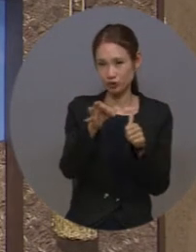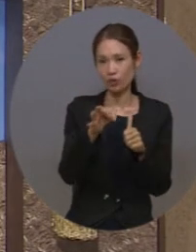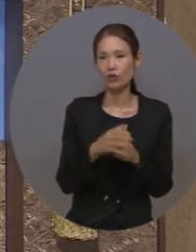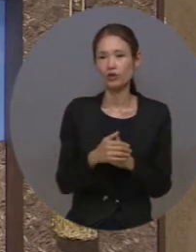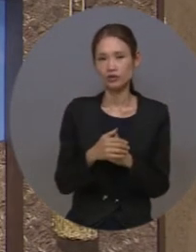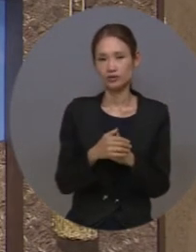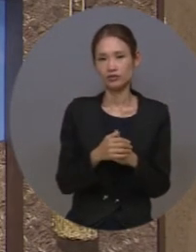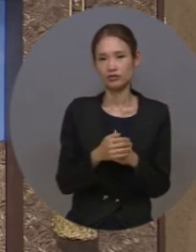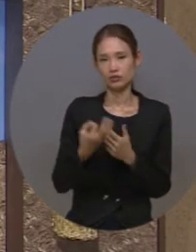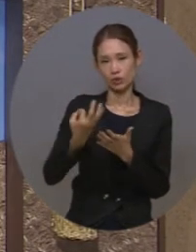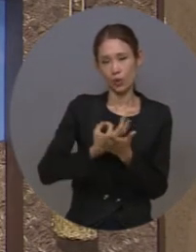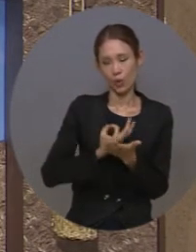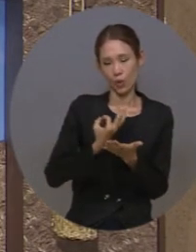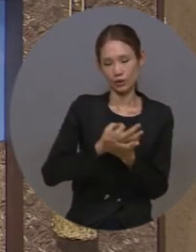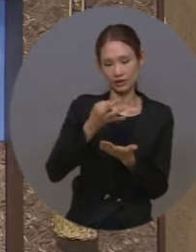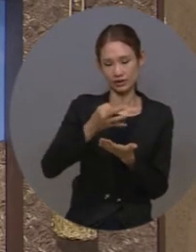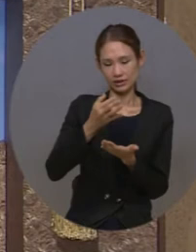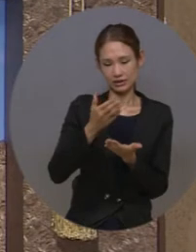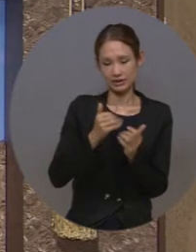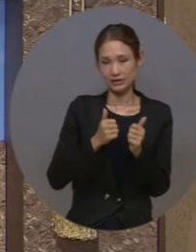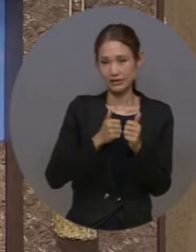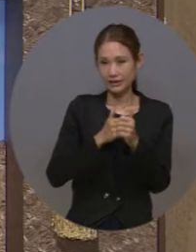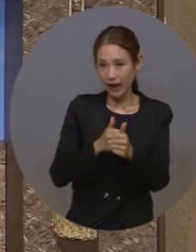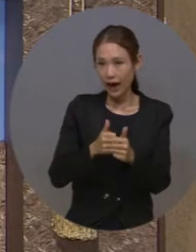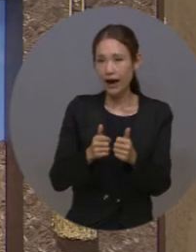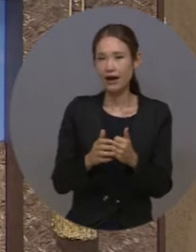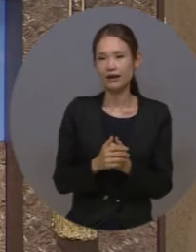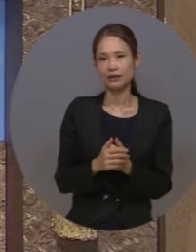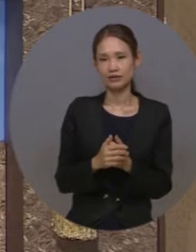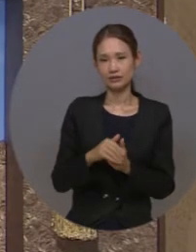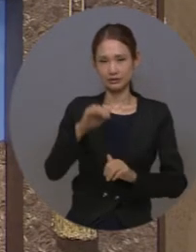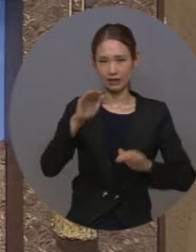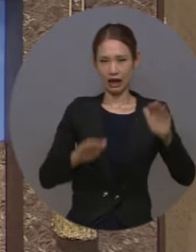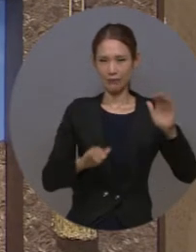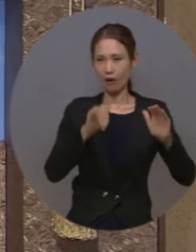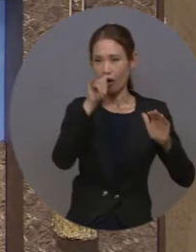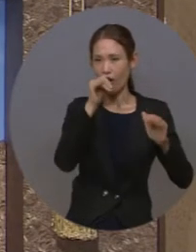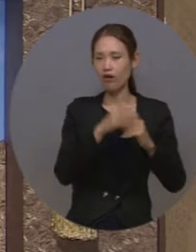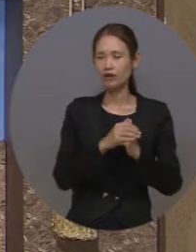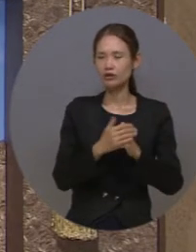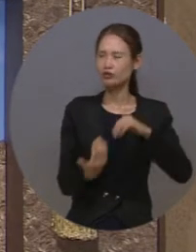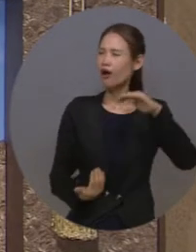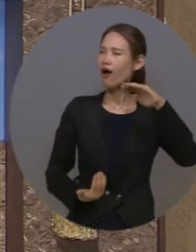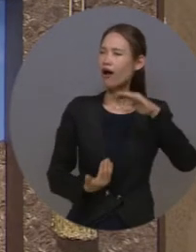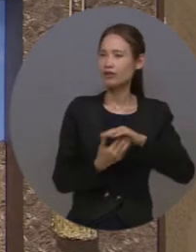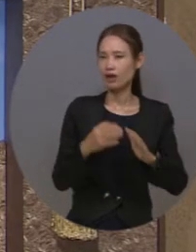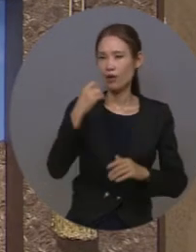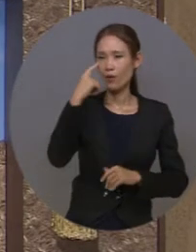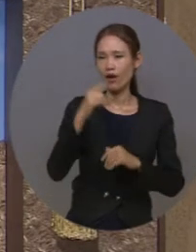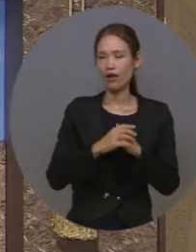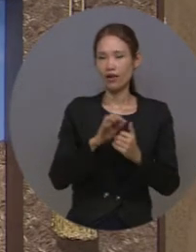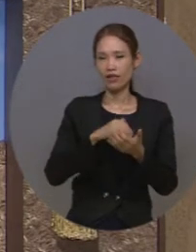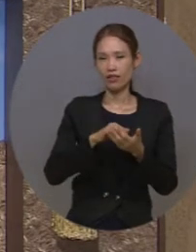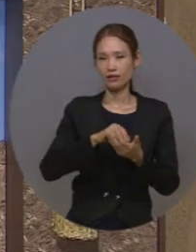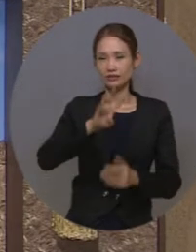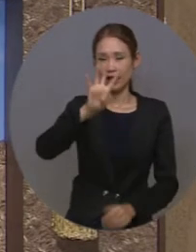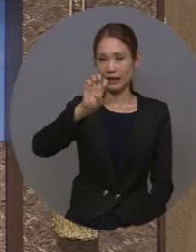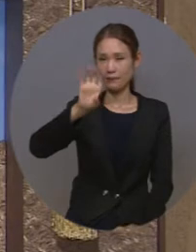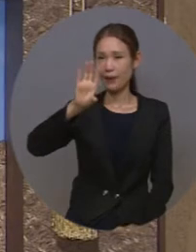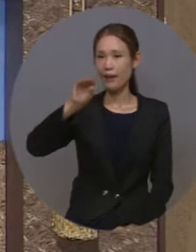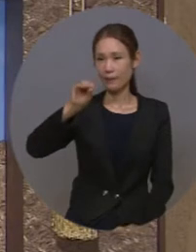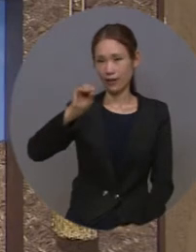이제 소득에게 그 사람의 소득에 따라서 여기 좀 차별되지만 최대 월 48만 원,